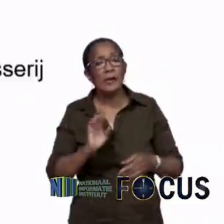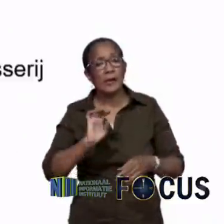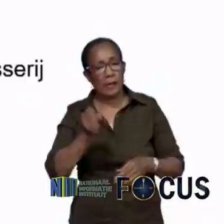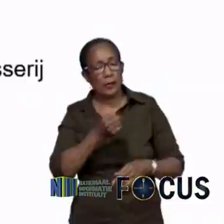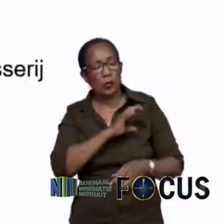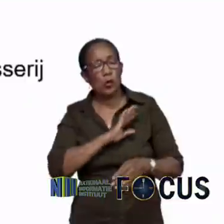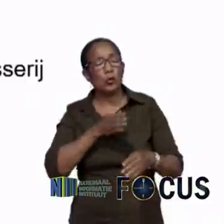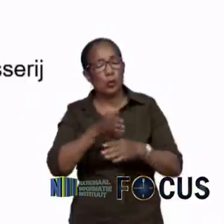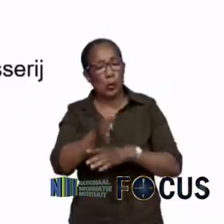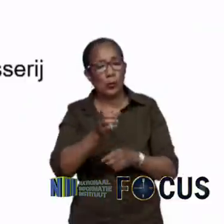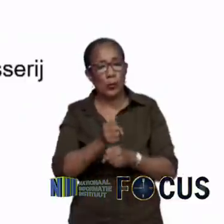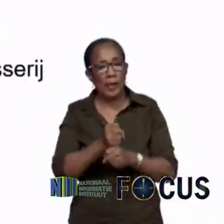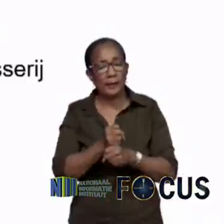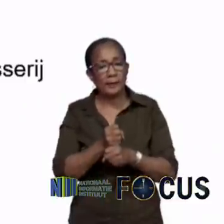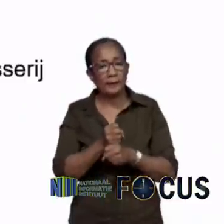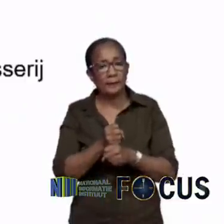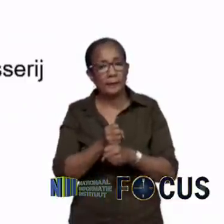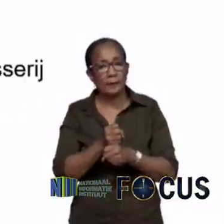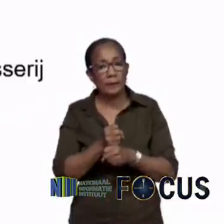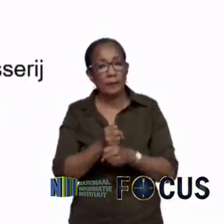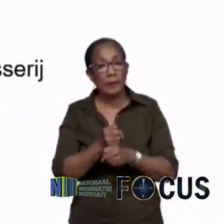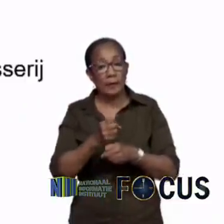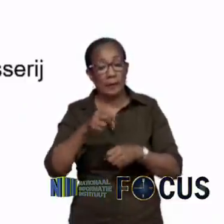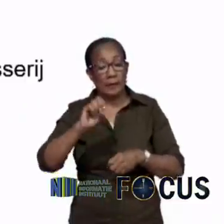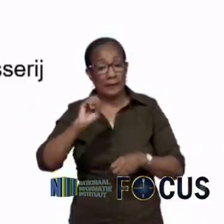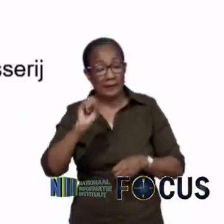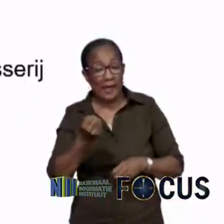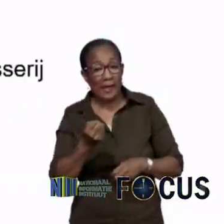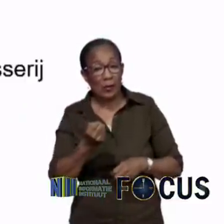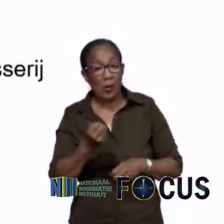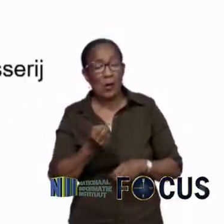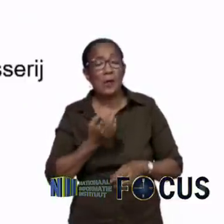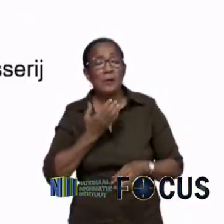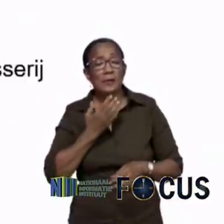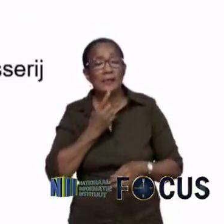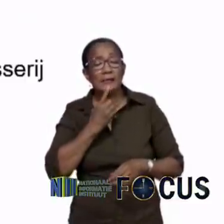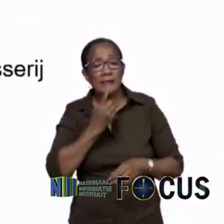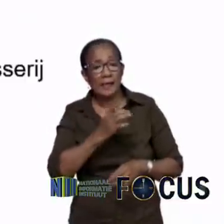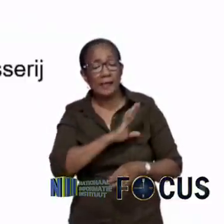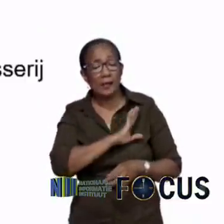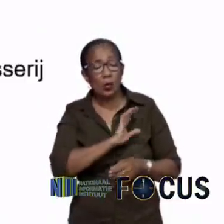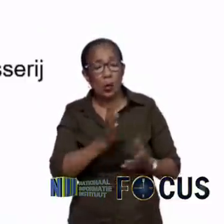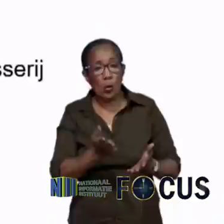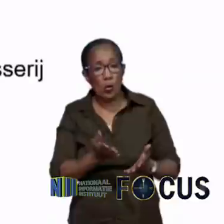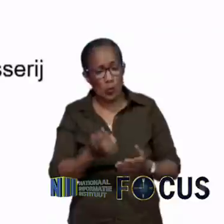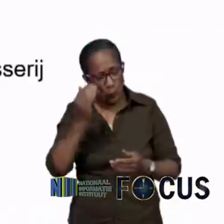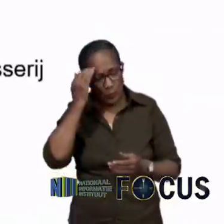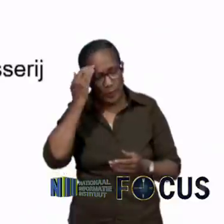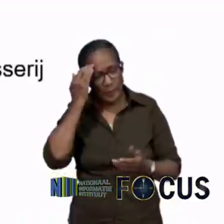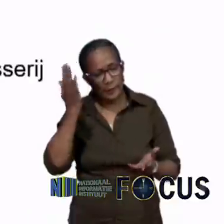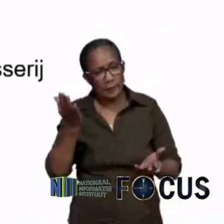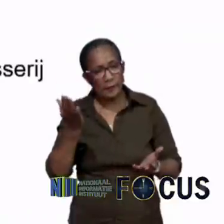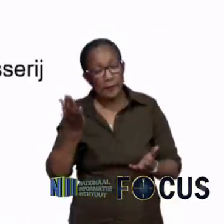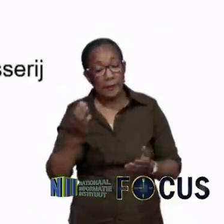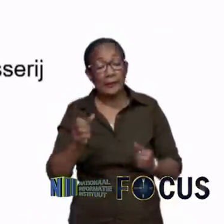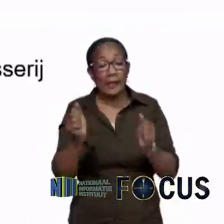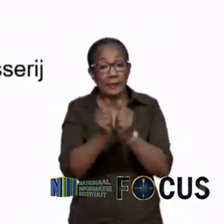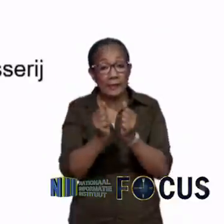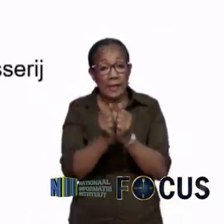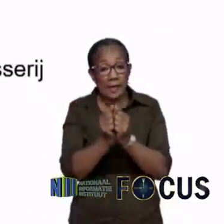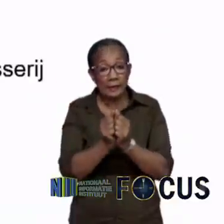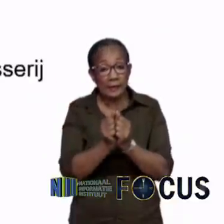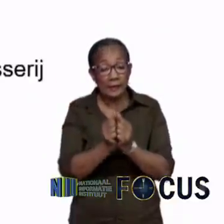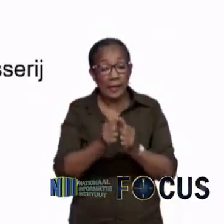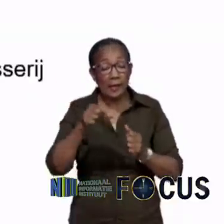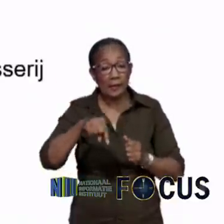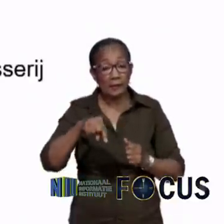kan godoro. In a okasi di si mi wang, taki over, usabi tak satra tsai kong